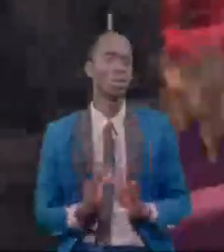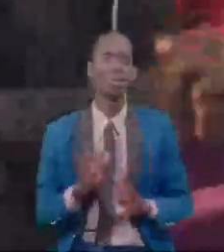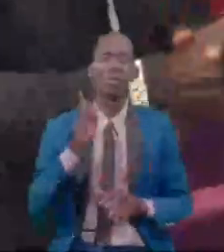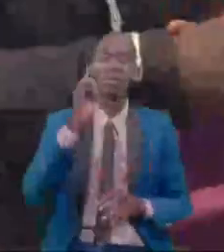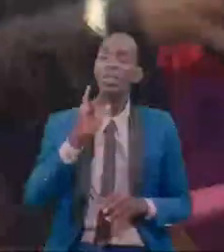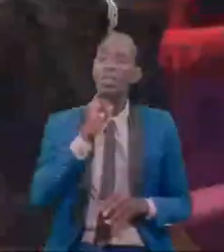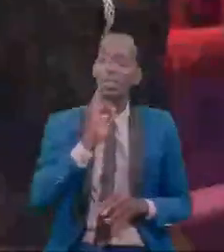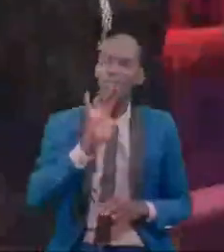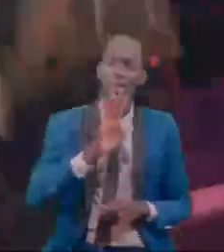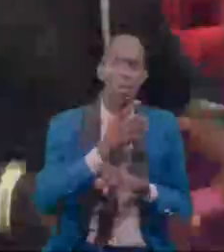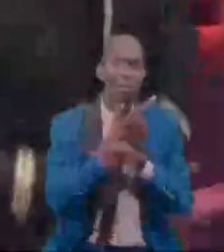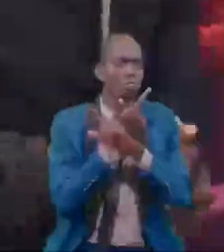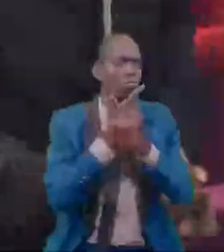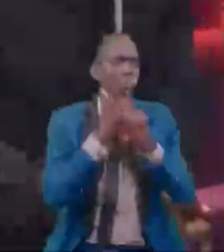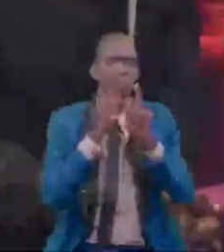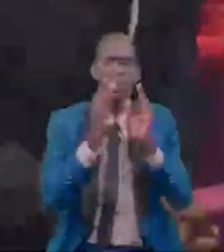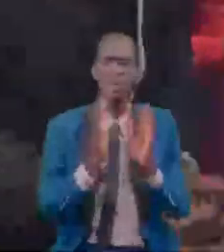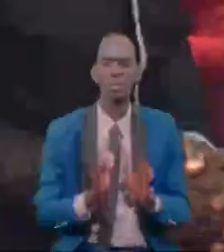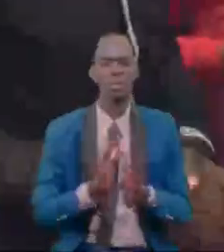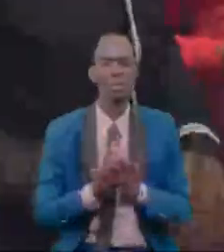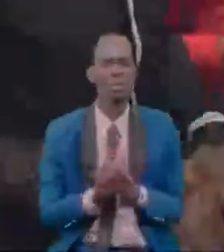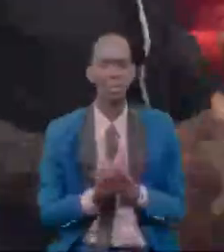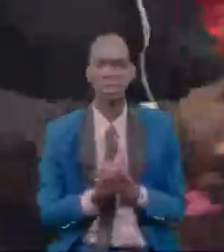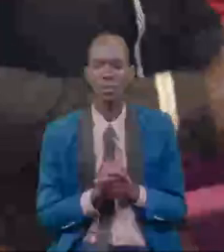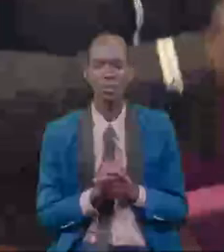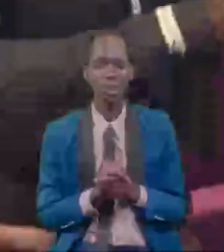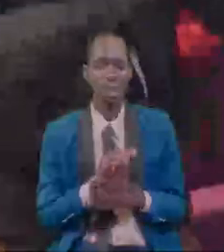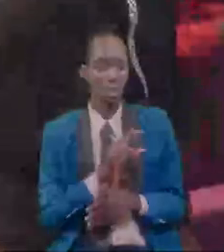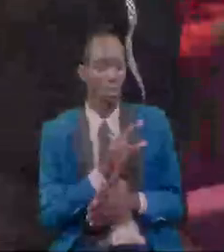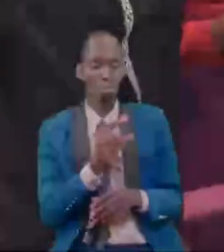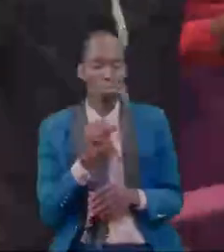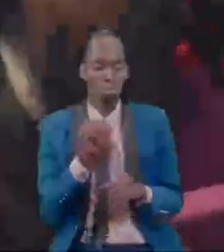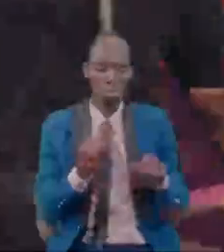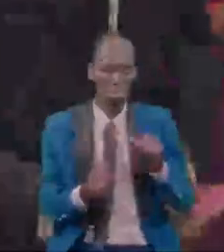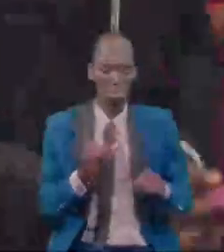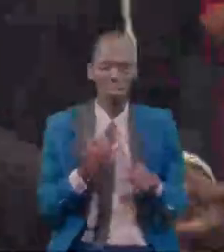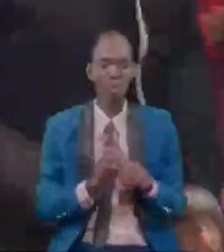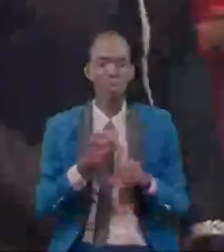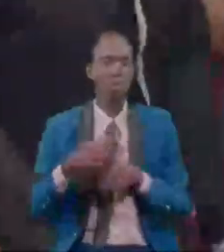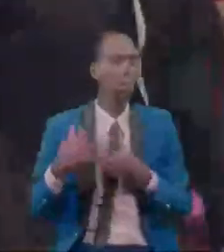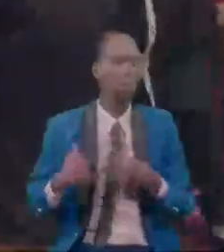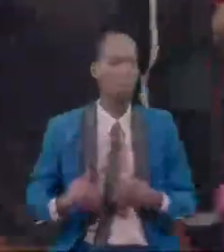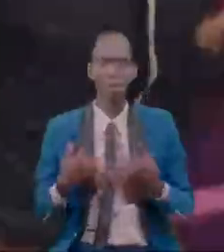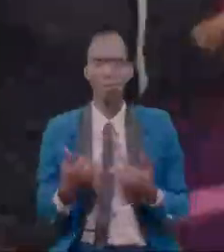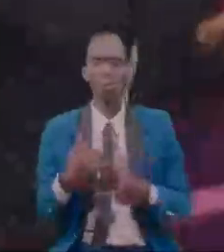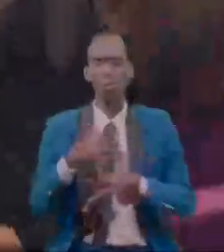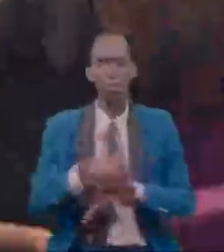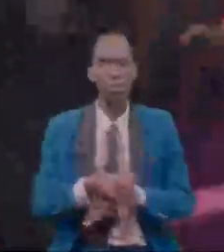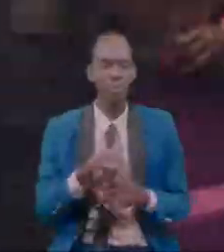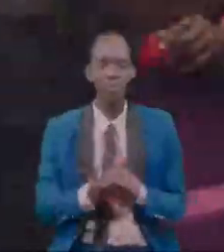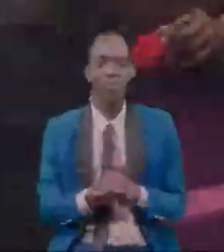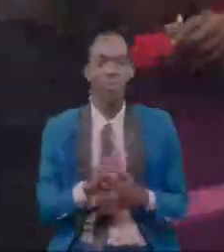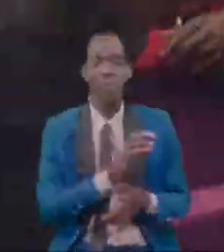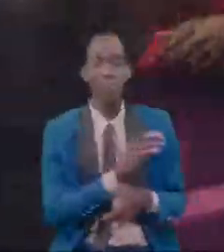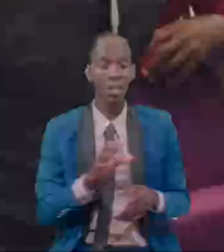Il est votre Dieu qui vous délivre. Il n'y a pas de doute dans votre corps ce soir.